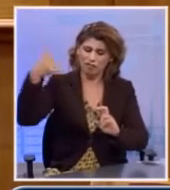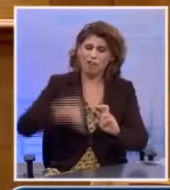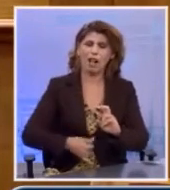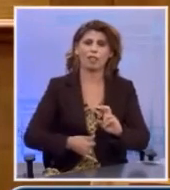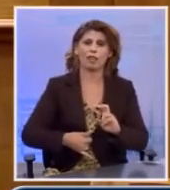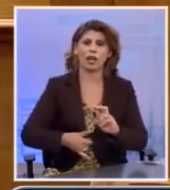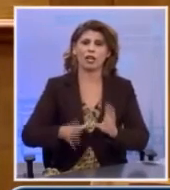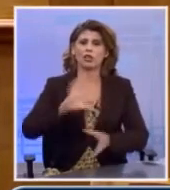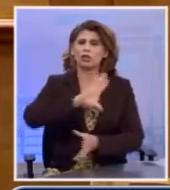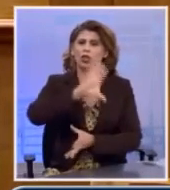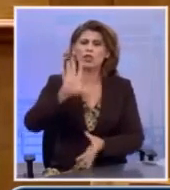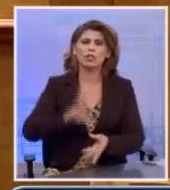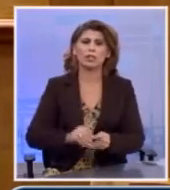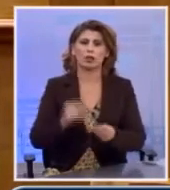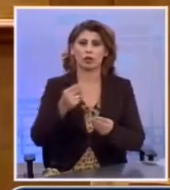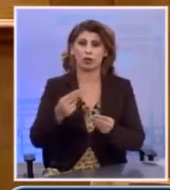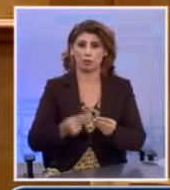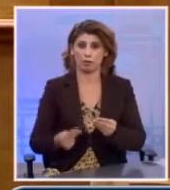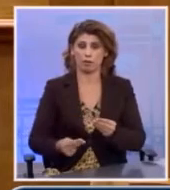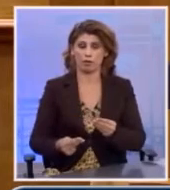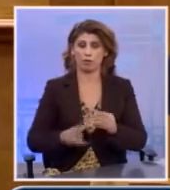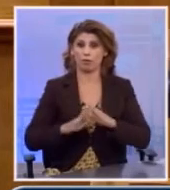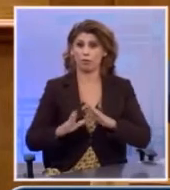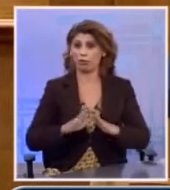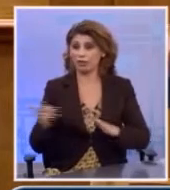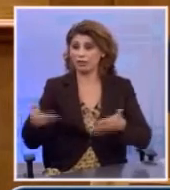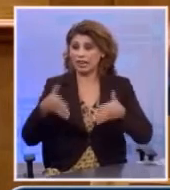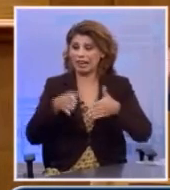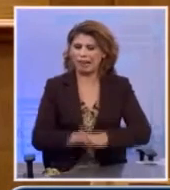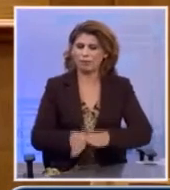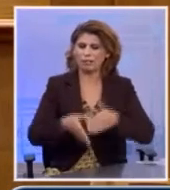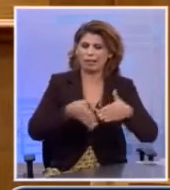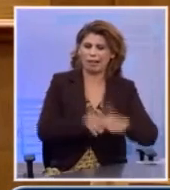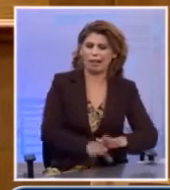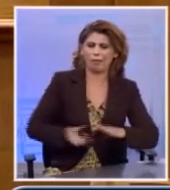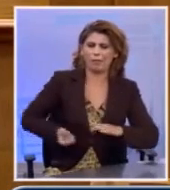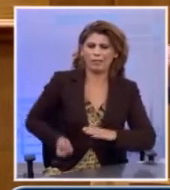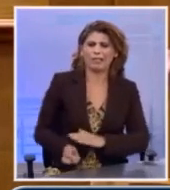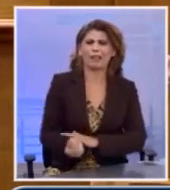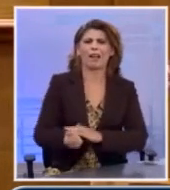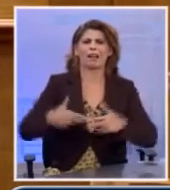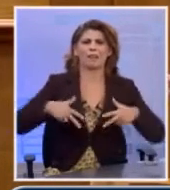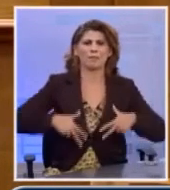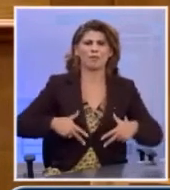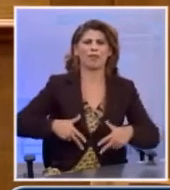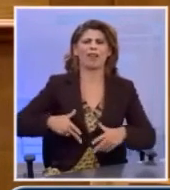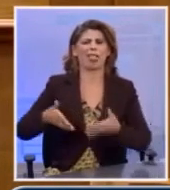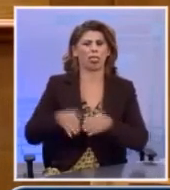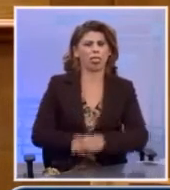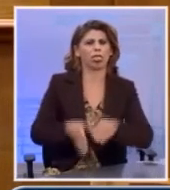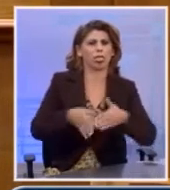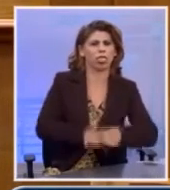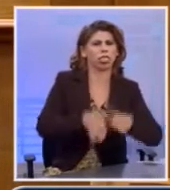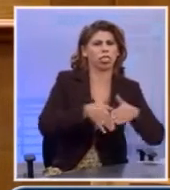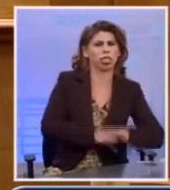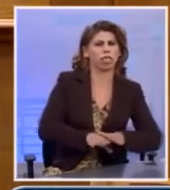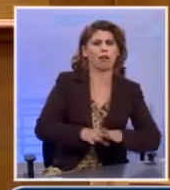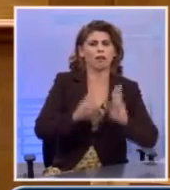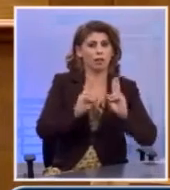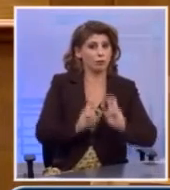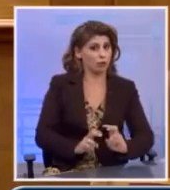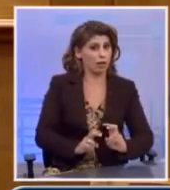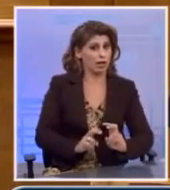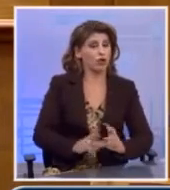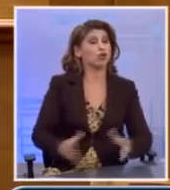το σύνολο των υποθέσεων που φροντίσατε εσείς να καλύψετε στα συρτάρια των Υπουργείων και των ελεκτικών μηχανισμών.